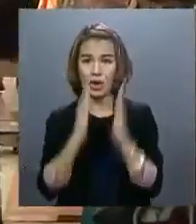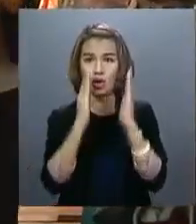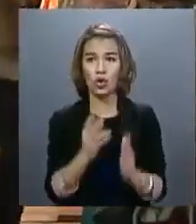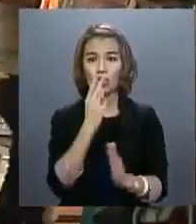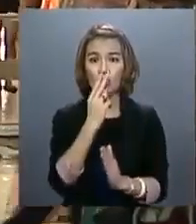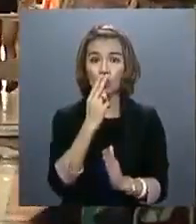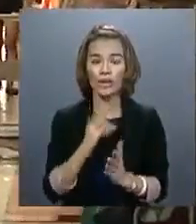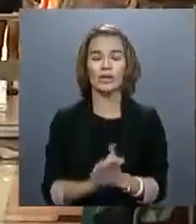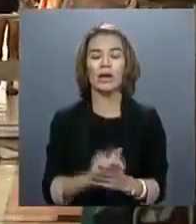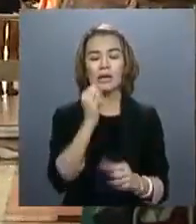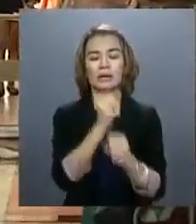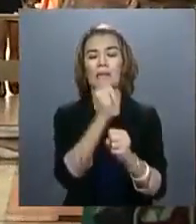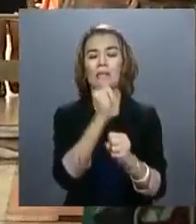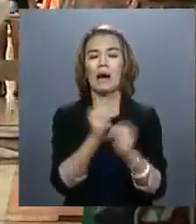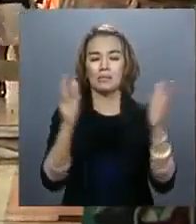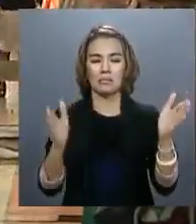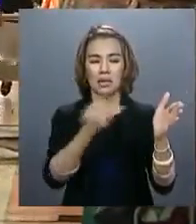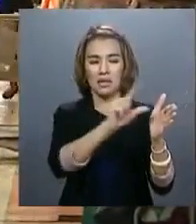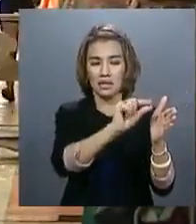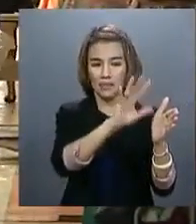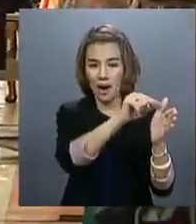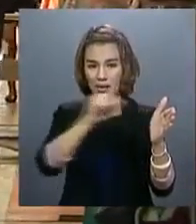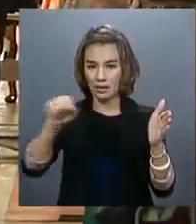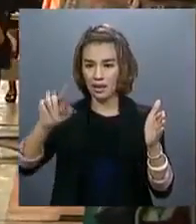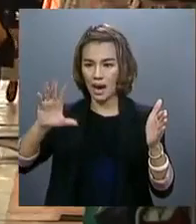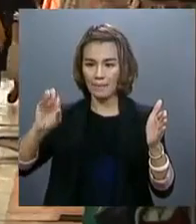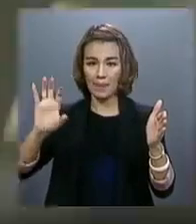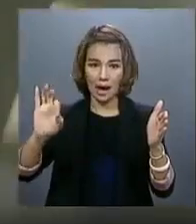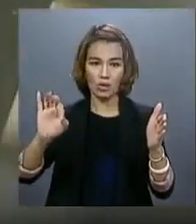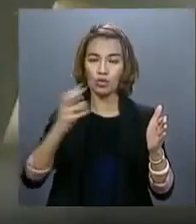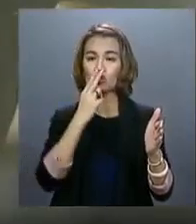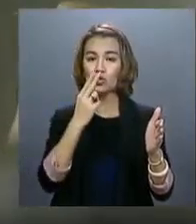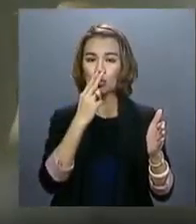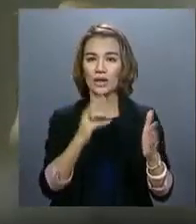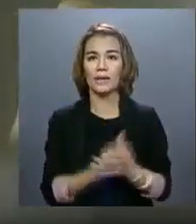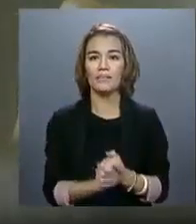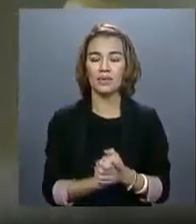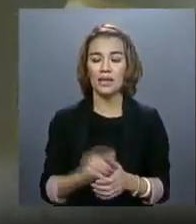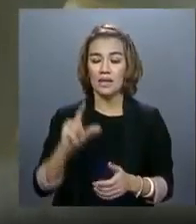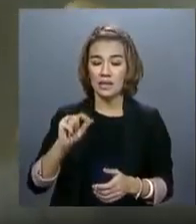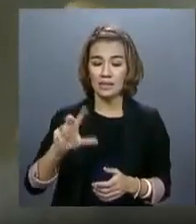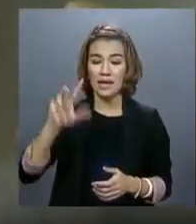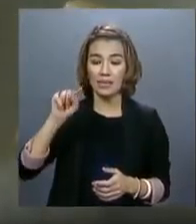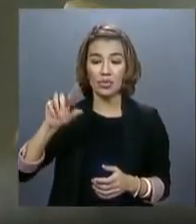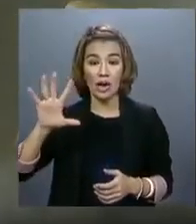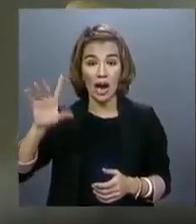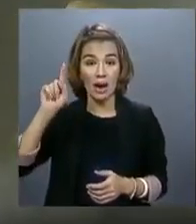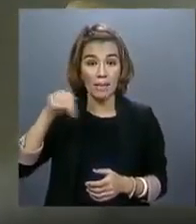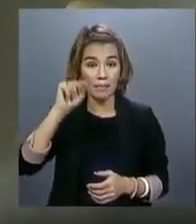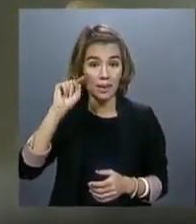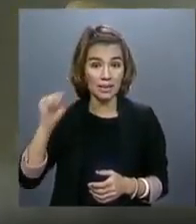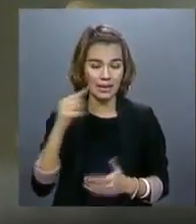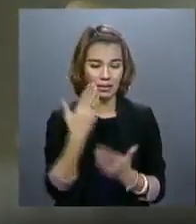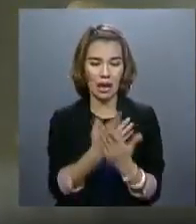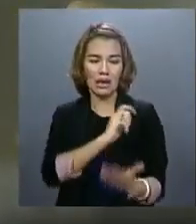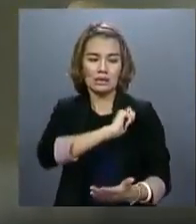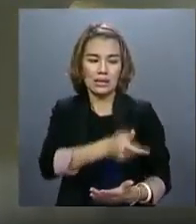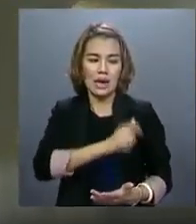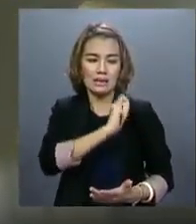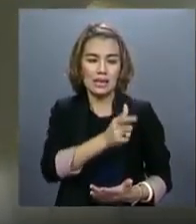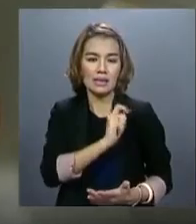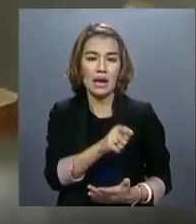ข้อมูลจากสำนักงานสถิติแห่งชาติปี2557ก็พบว่าคนไทยนะคะสูบบุหรี่สูงถึง11ล้าน4